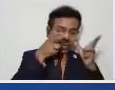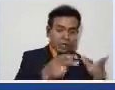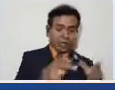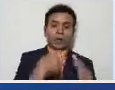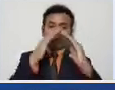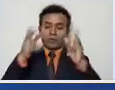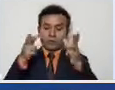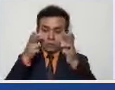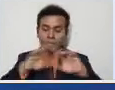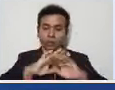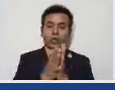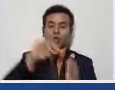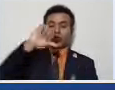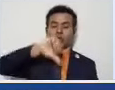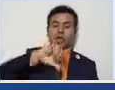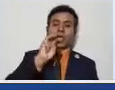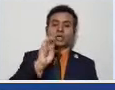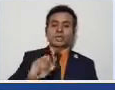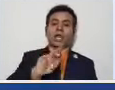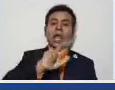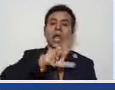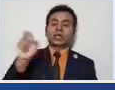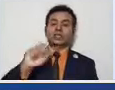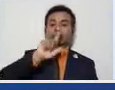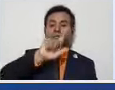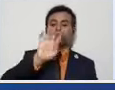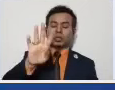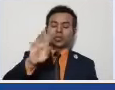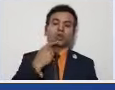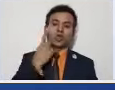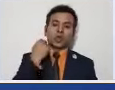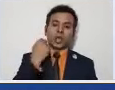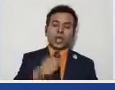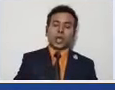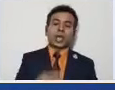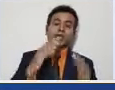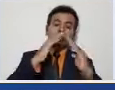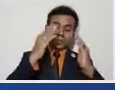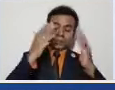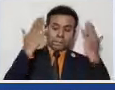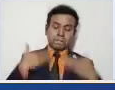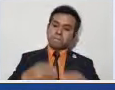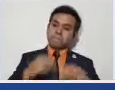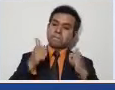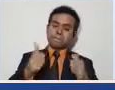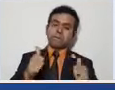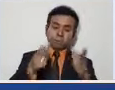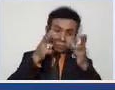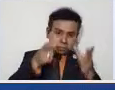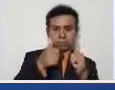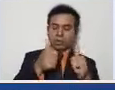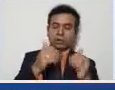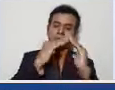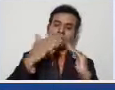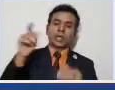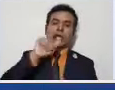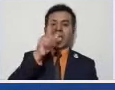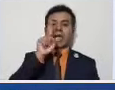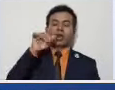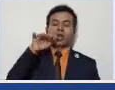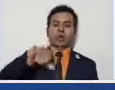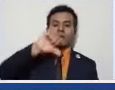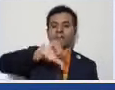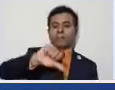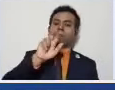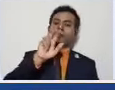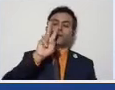কোয়ারেন্টাইন বিষয়ে তথ্য হলো যে এ পর্যন্ত আমাদের প্রাতিষ্ঠানিক এবং হোম কোয়ারেন্টাইনে সহ আছেন 9874